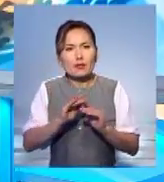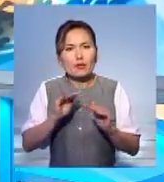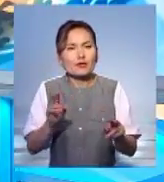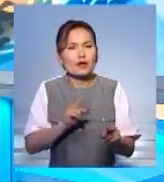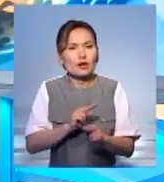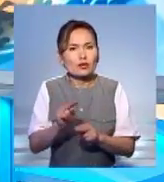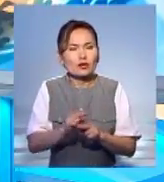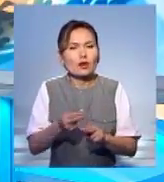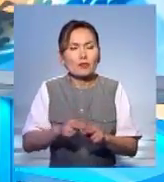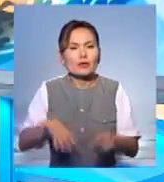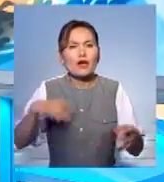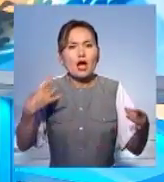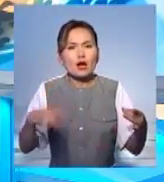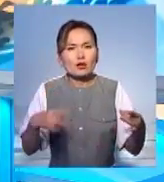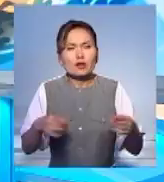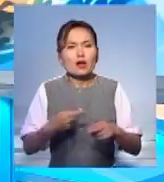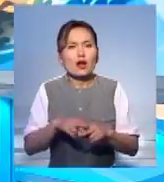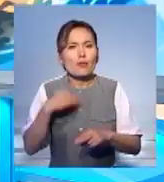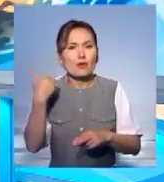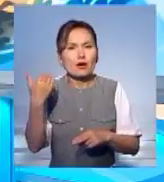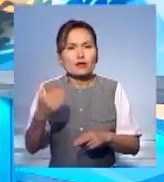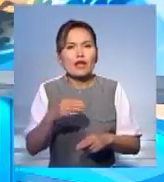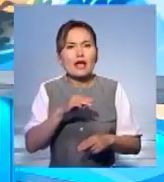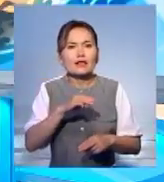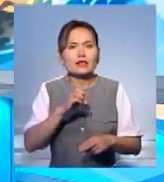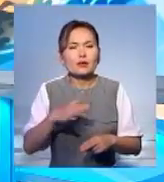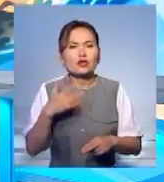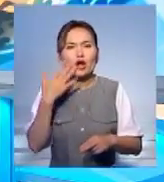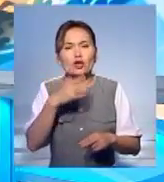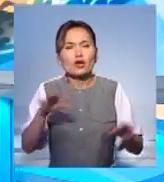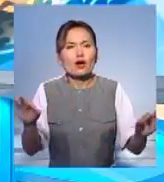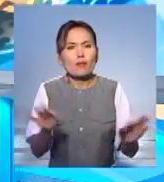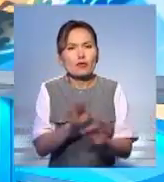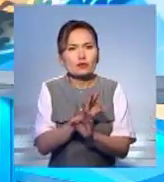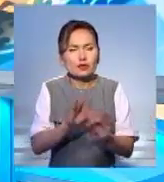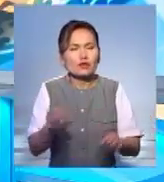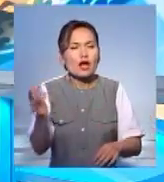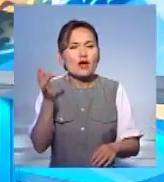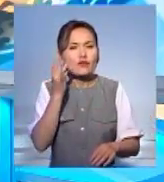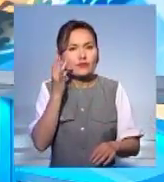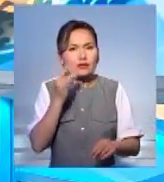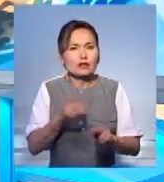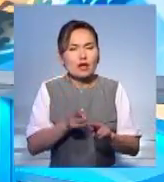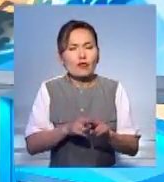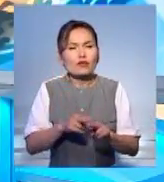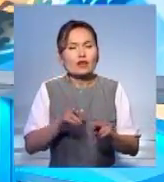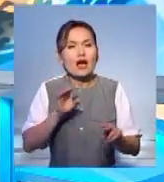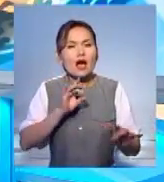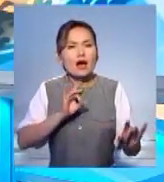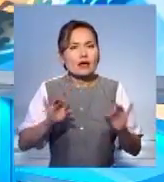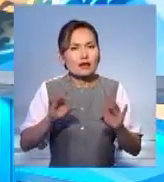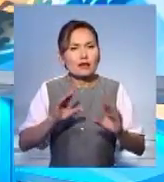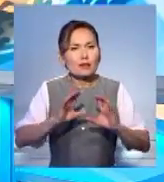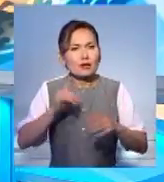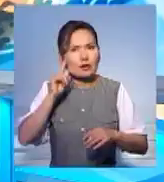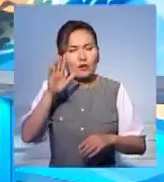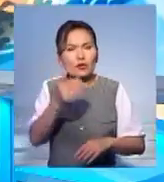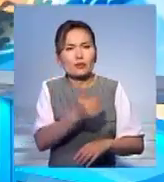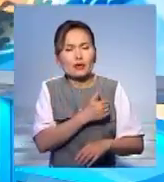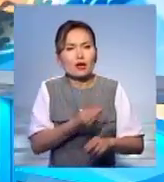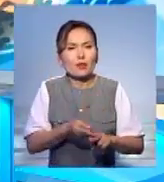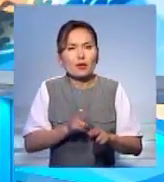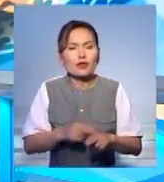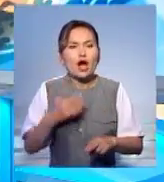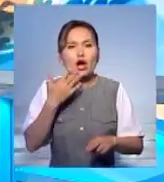ұлы күйшілердің ізін жалғаушы Әділбек Тәшімов ұлттық музыканы ұшпаққа шығаруды көздейді. Мемлекет басшысының жарлығымен